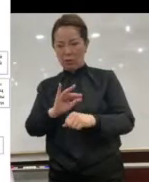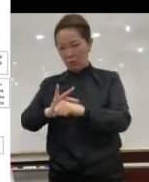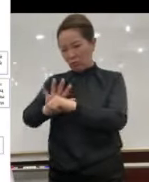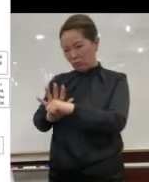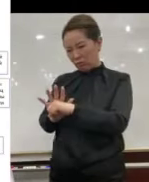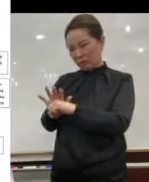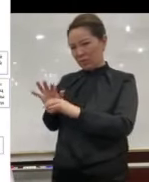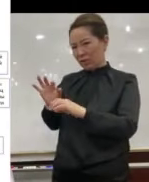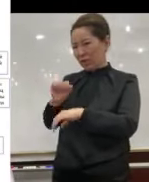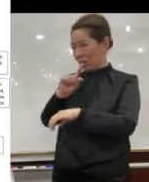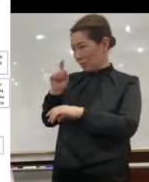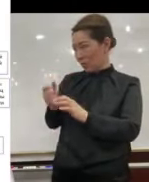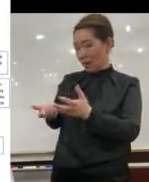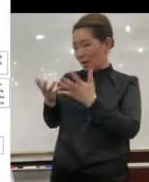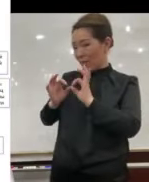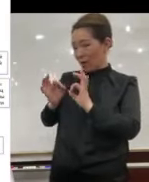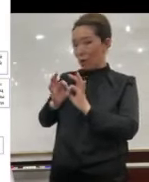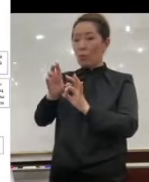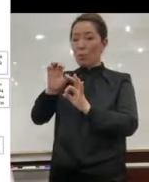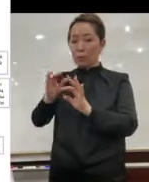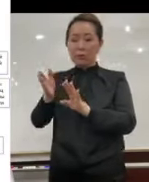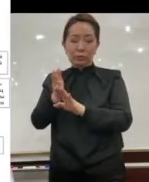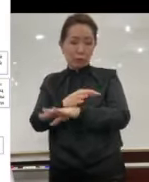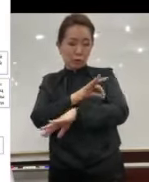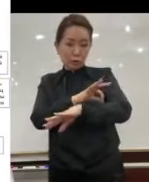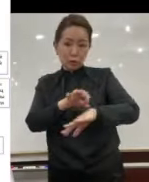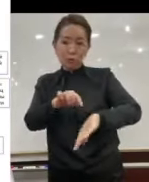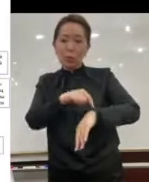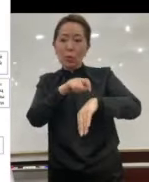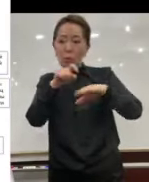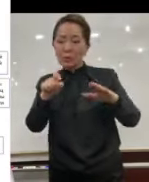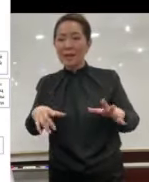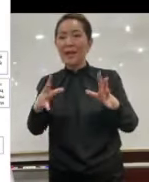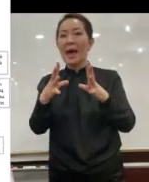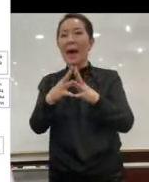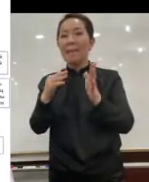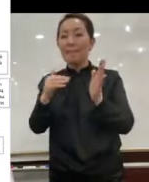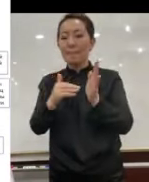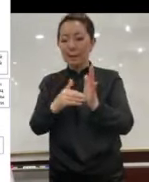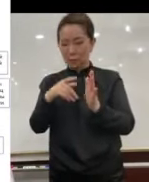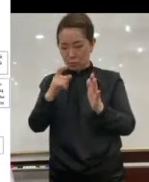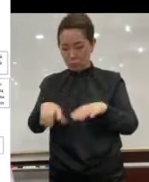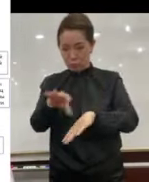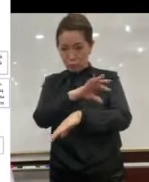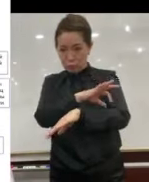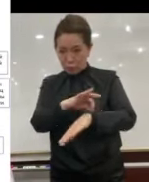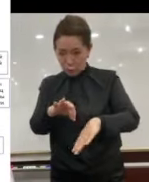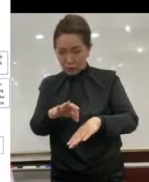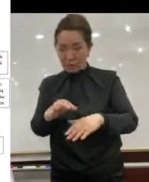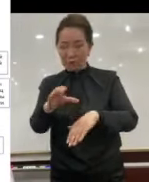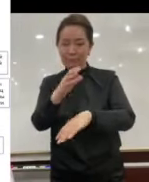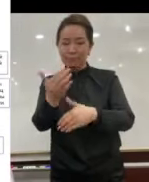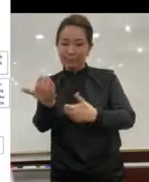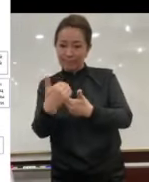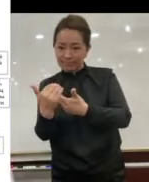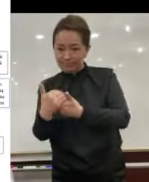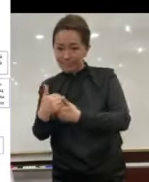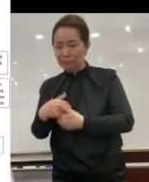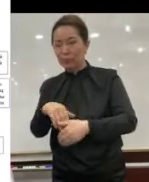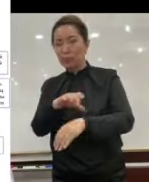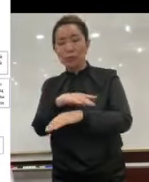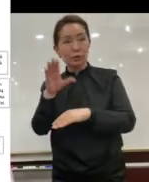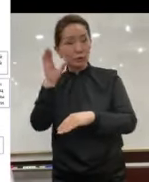асуудал дэгдээгүй байсан бол бид нар төслийнхээ хүрээнд 100,000 хүн сургалтанд хамрагдсан энэ тэмдэглэлт үйл явдлыг